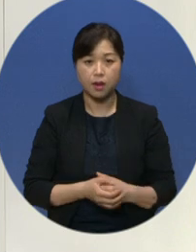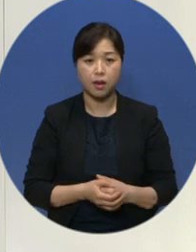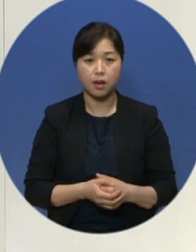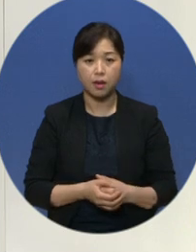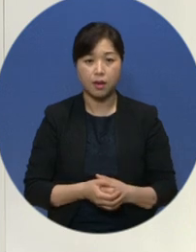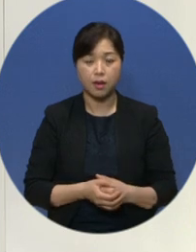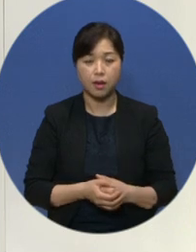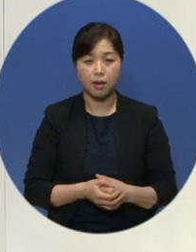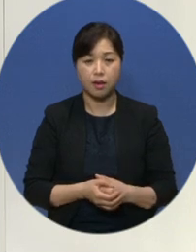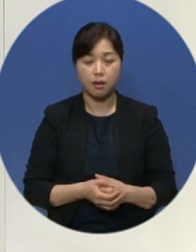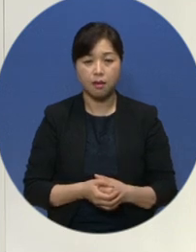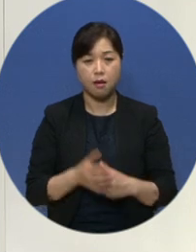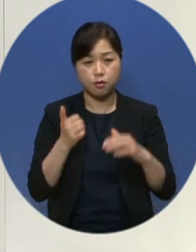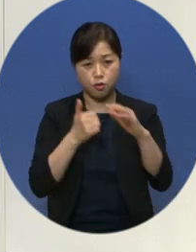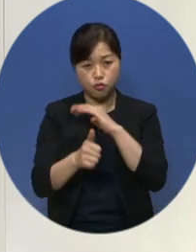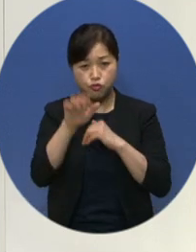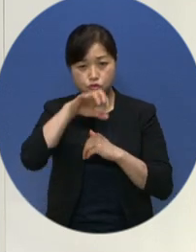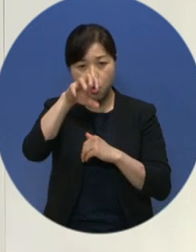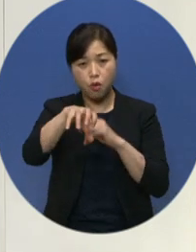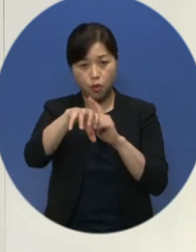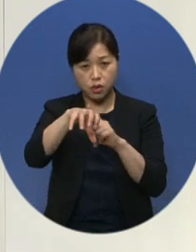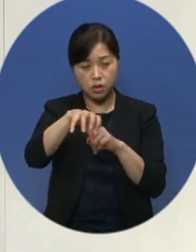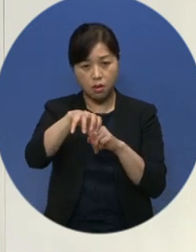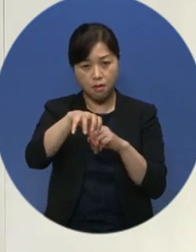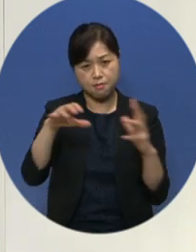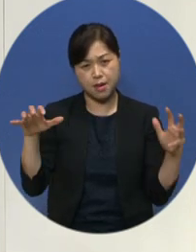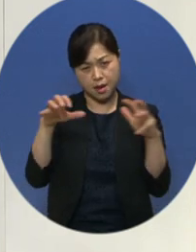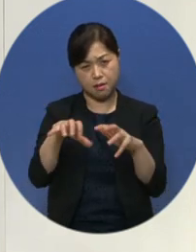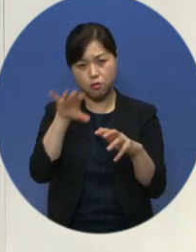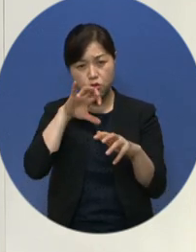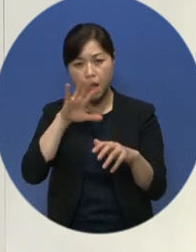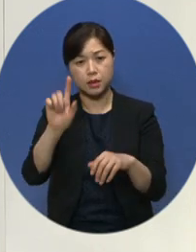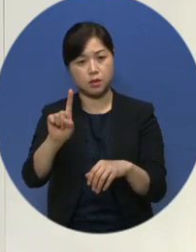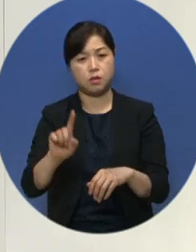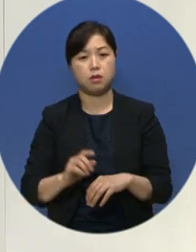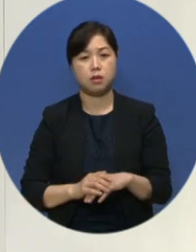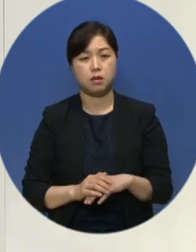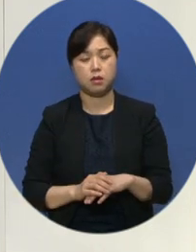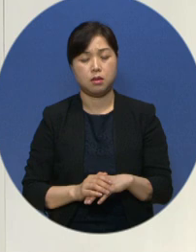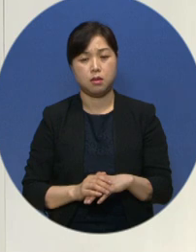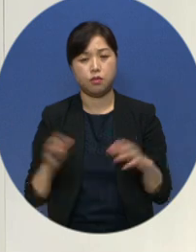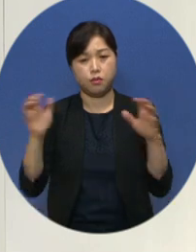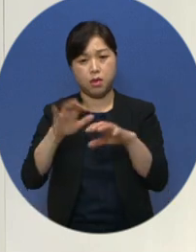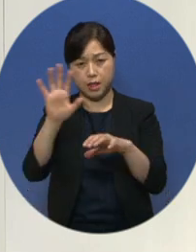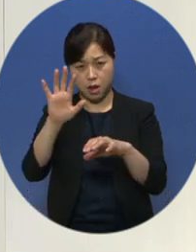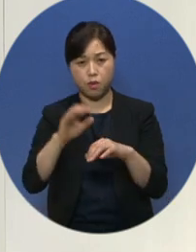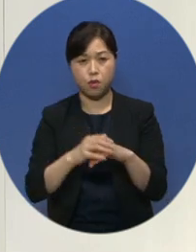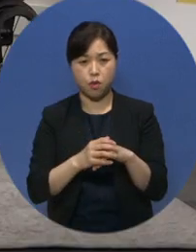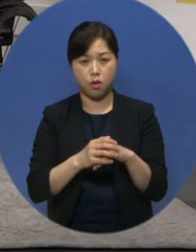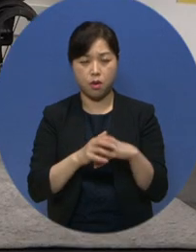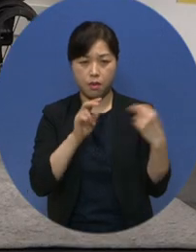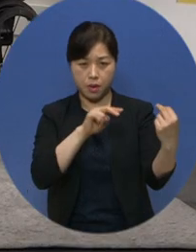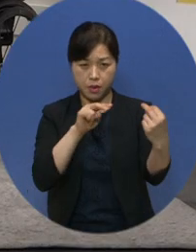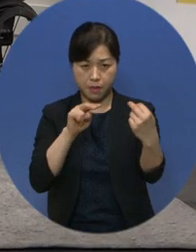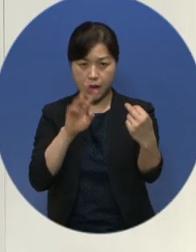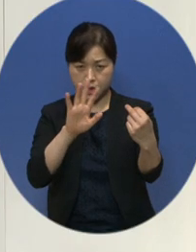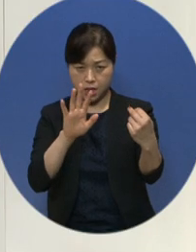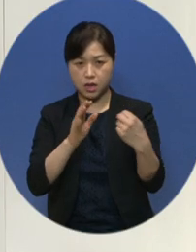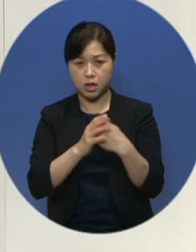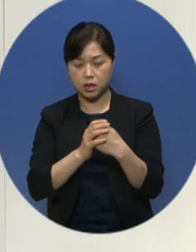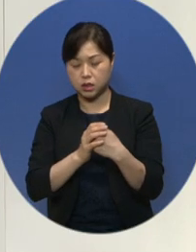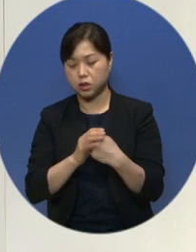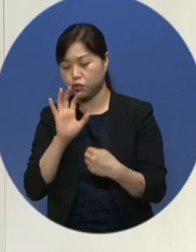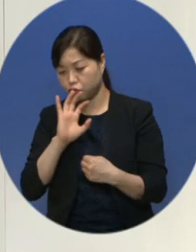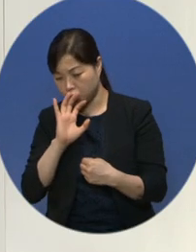선수촌에서 집단 훈련을 하지 못하고 어 업이 되면 훈련으로 이제 들어가게 됐어요 선수들이 이제